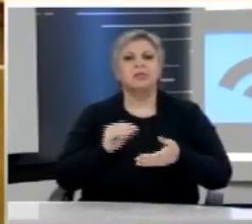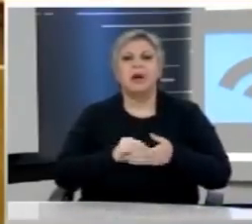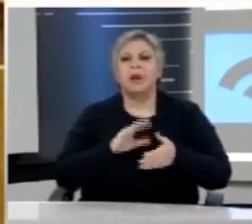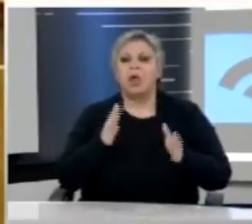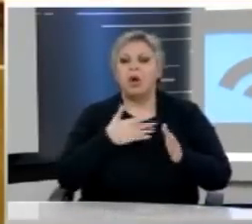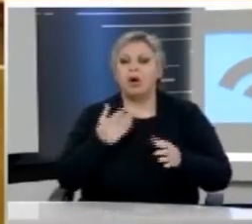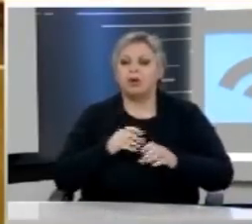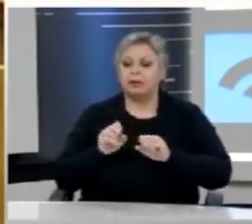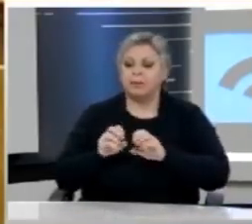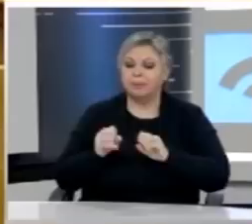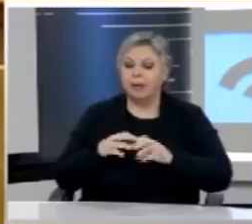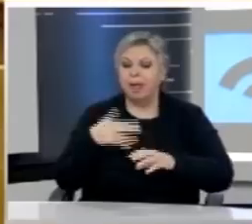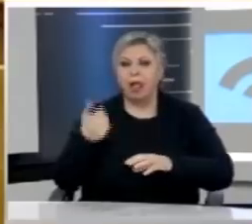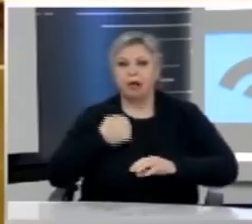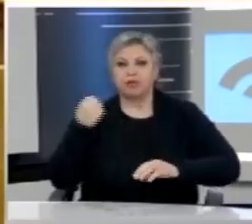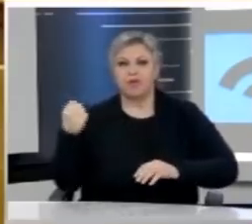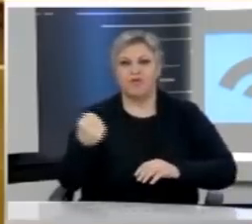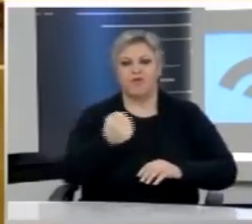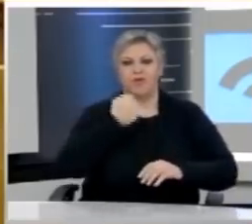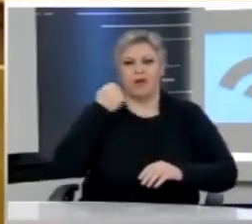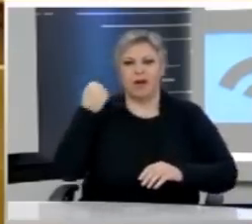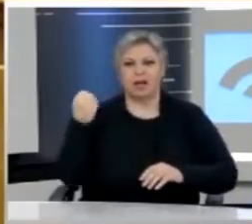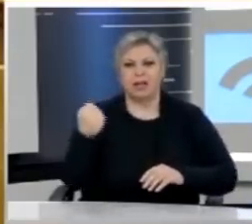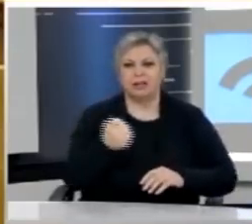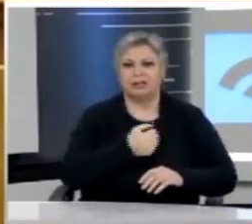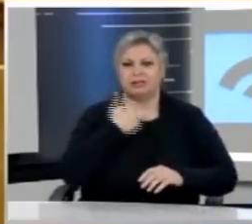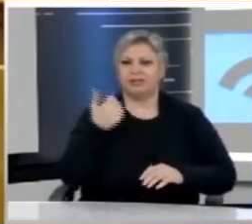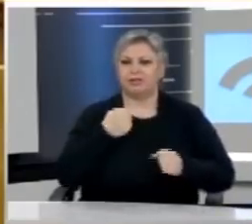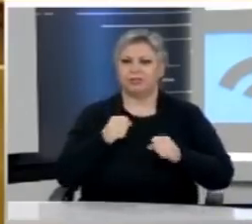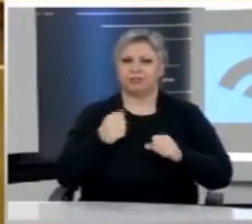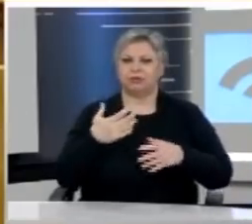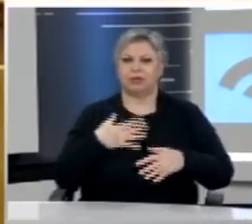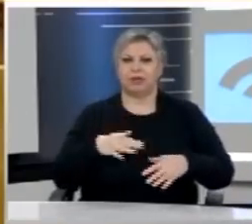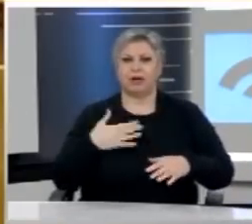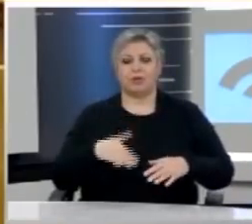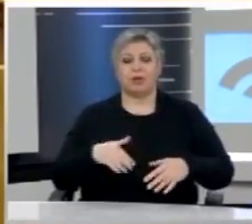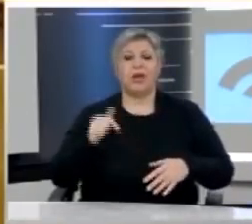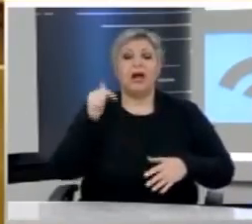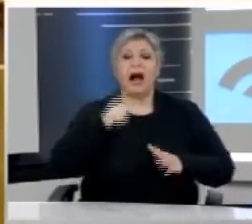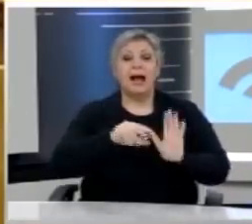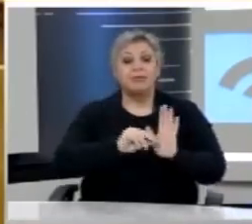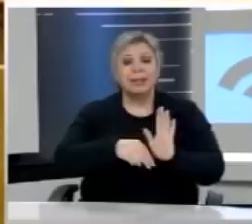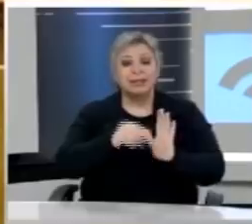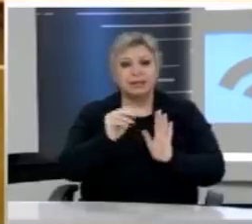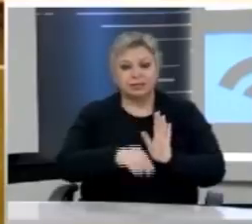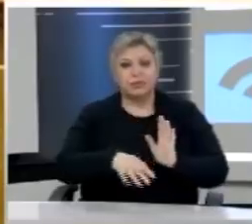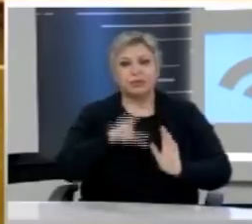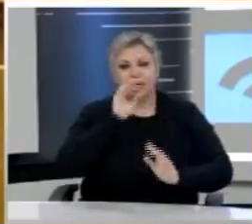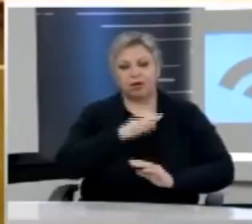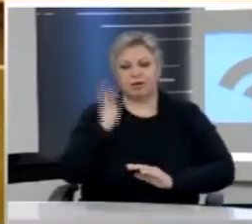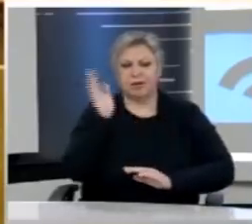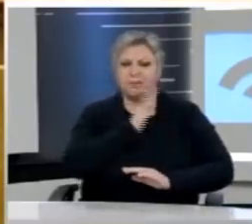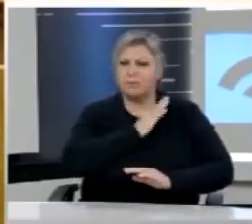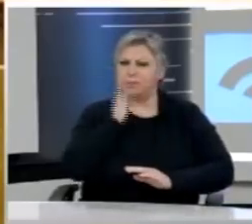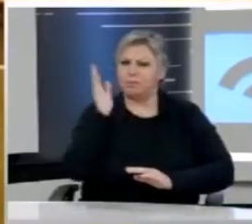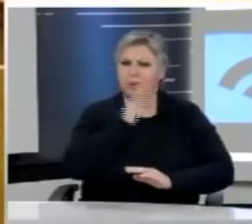εθνικισμού. Πρόκειται για μια κατάπτυστη συμφωνία, την οποία θα πληρώσουν ακριβά οι λαοί των